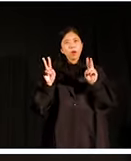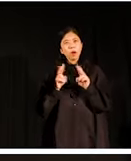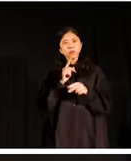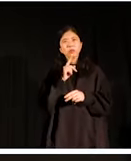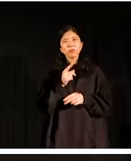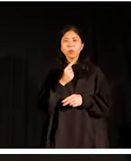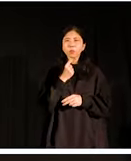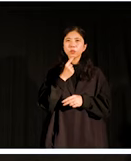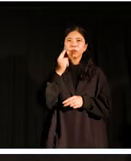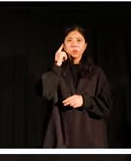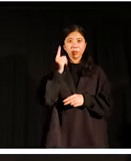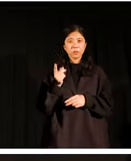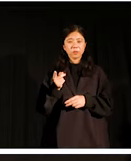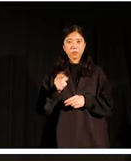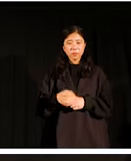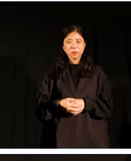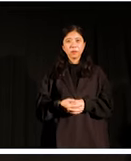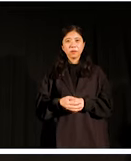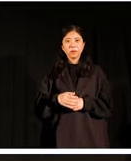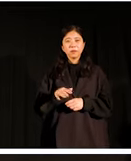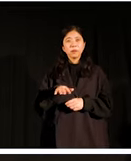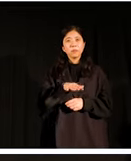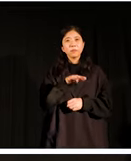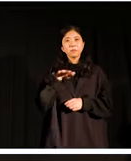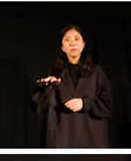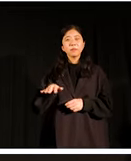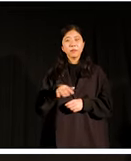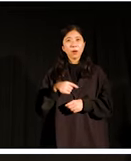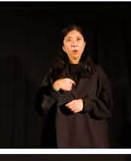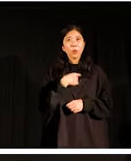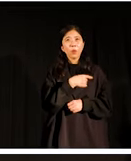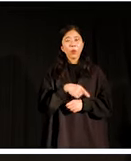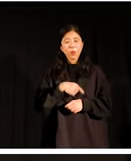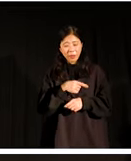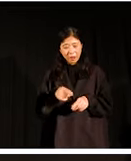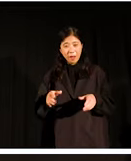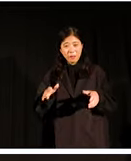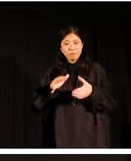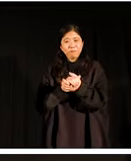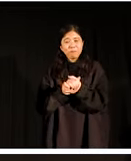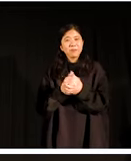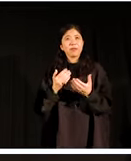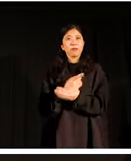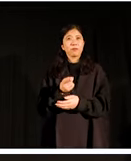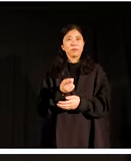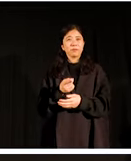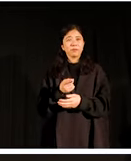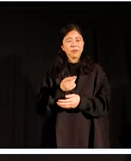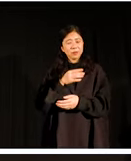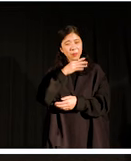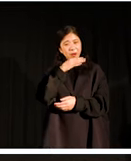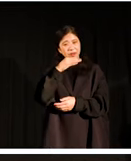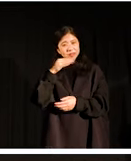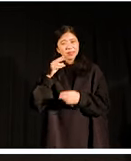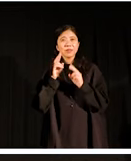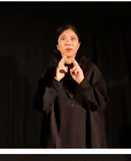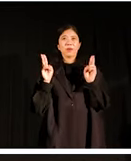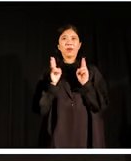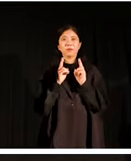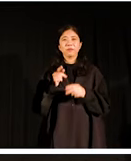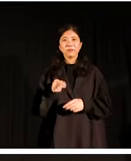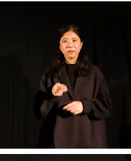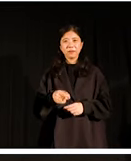不思議なものでねみんな心1つなる素晴らしいあのなんと言うかね素晴らしいものだなって思ったり